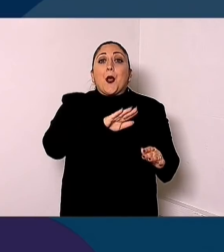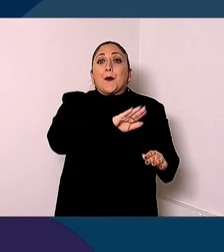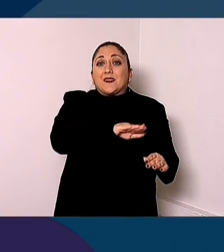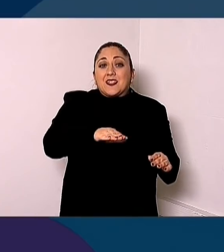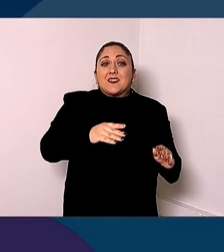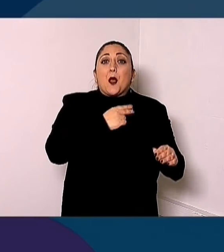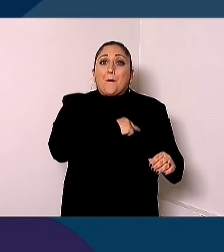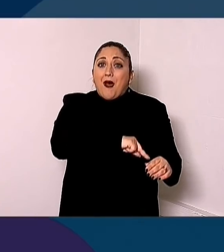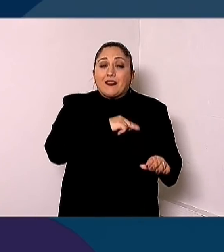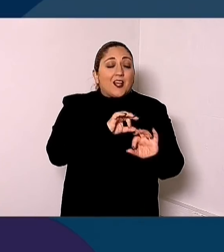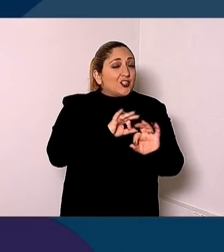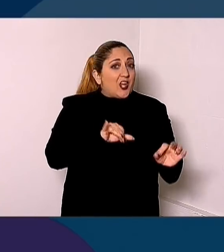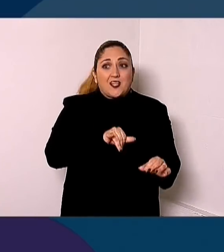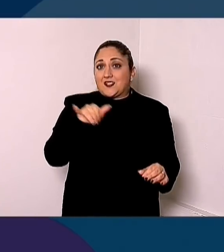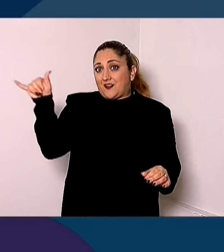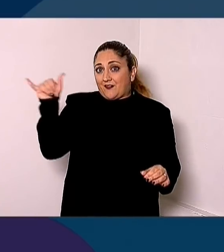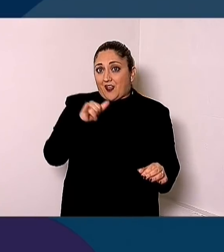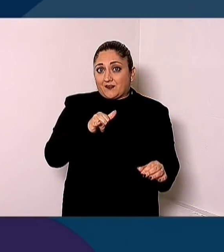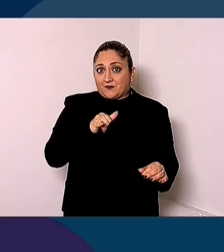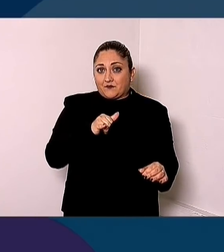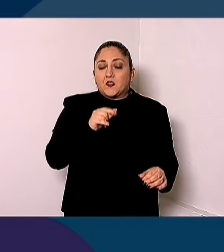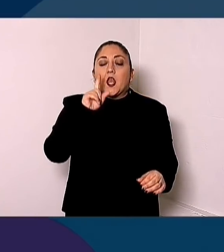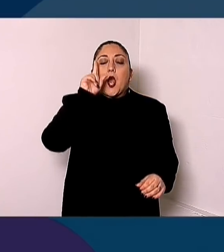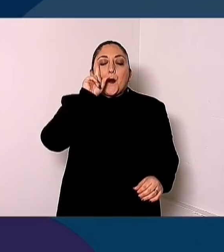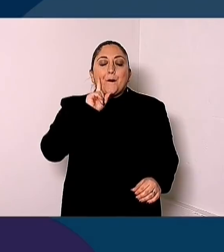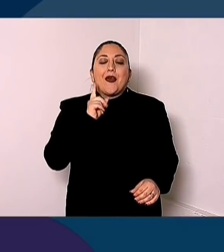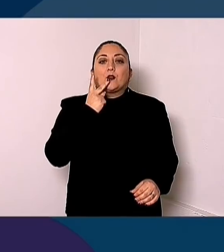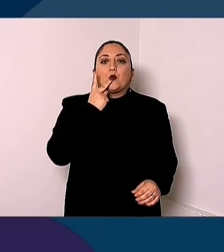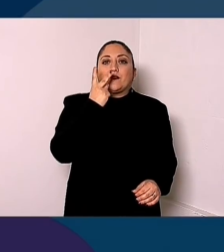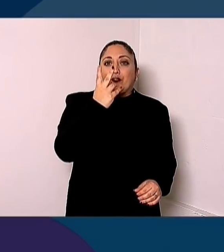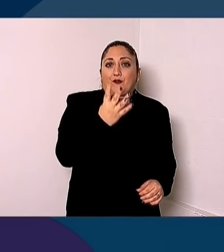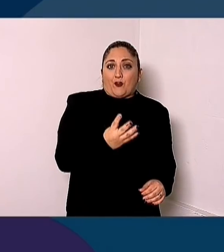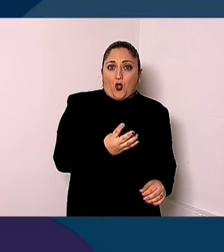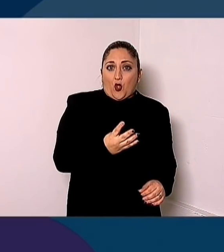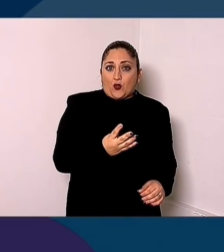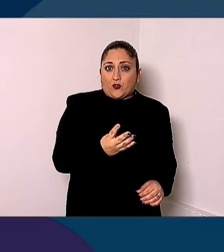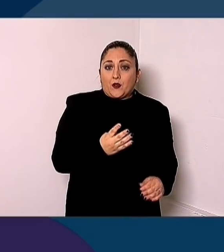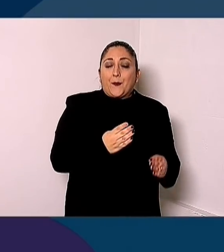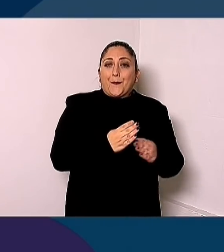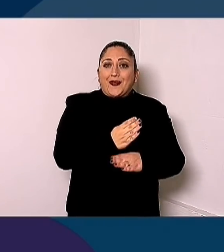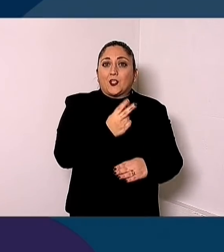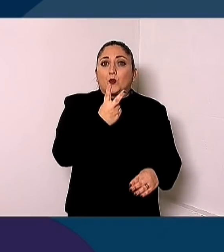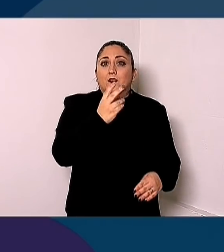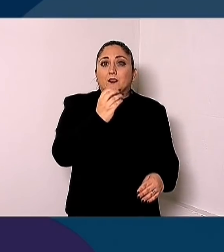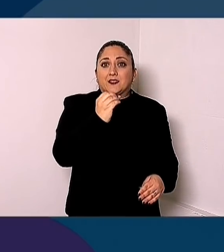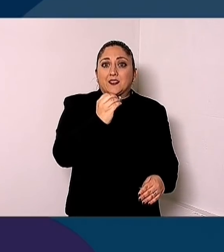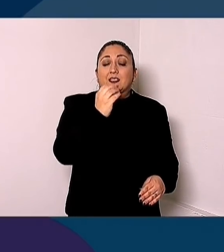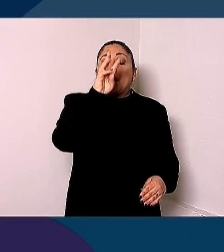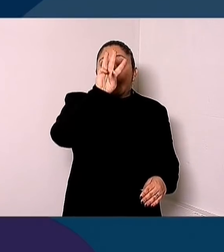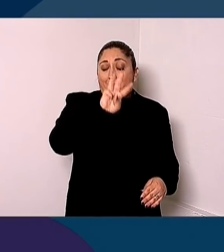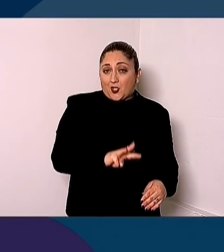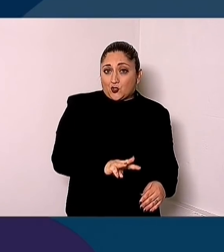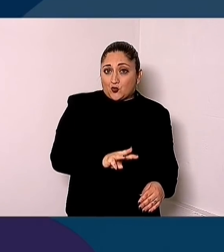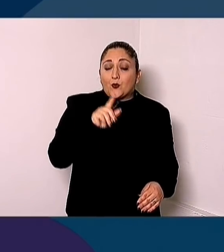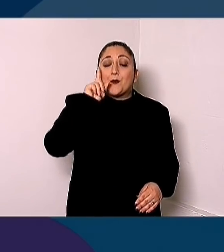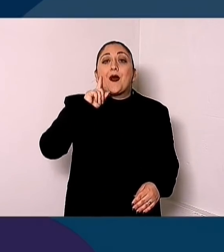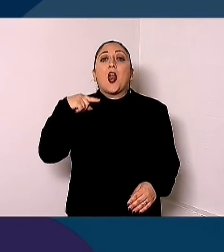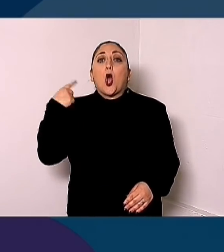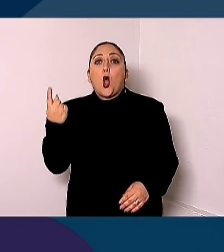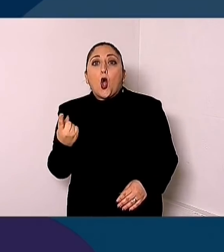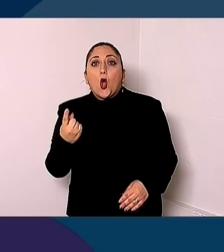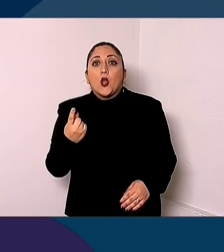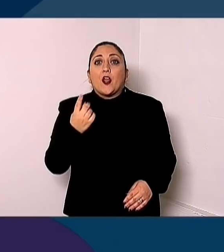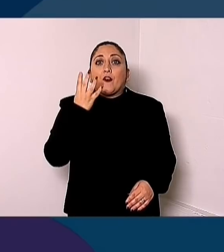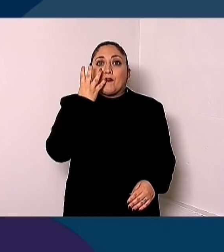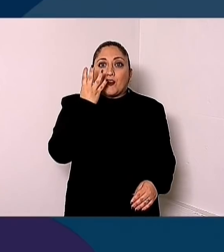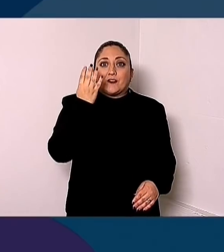safar. Għandna marra ta' 24 sena li bdiet bis-sintomi fl-20 ta' Marzu, marra oħra ta' 45